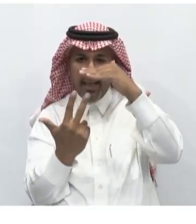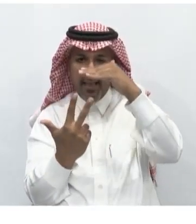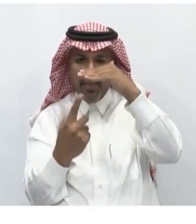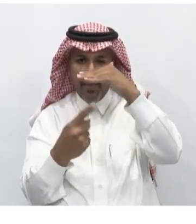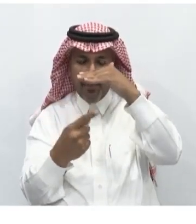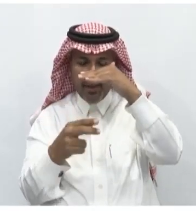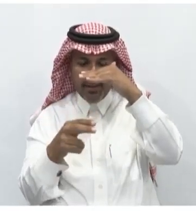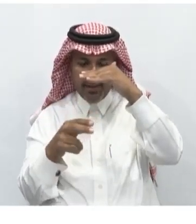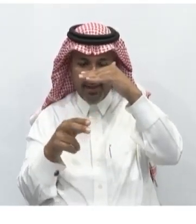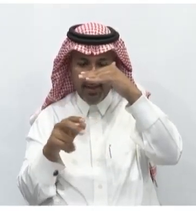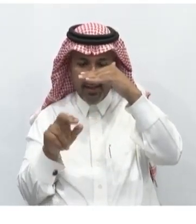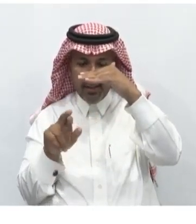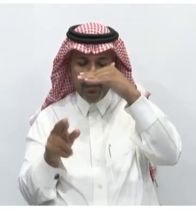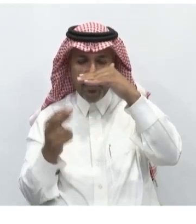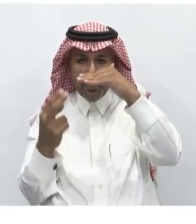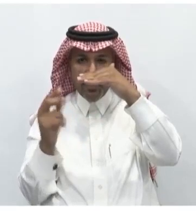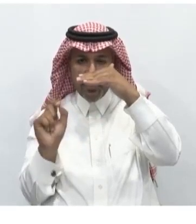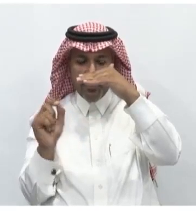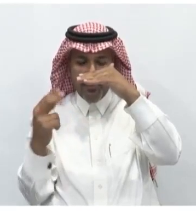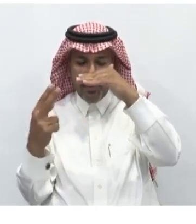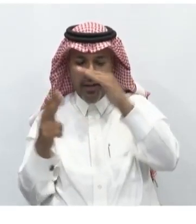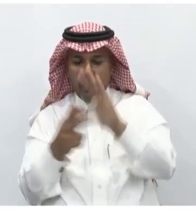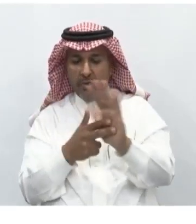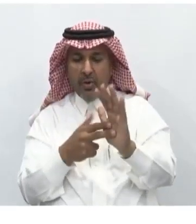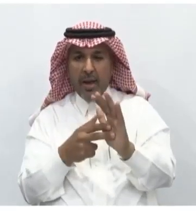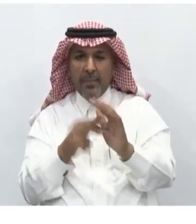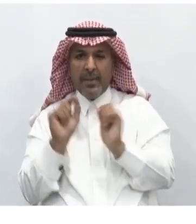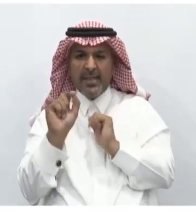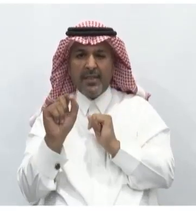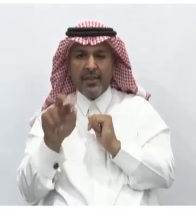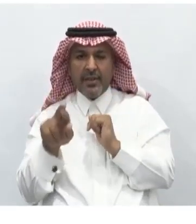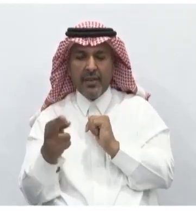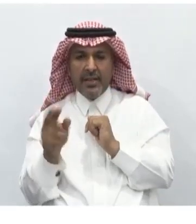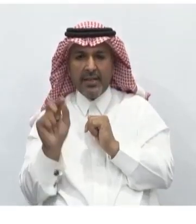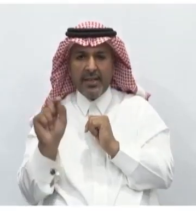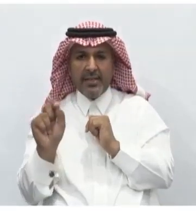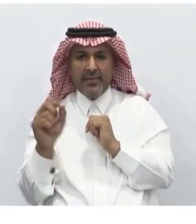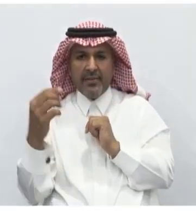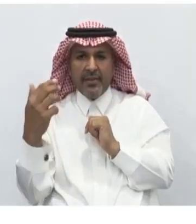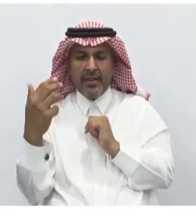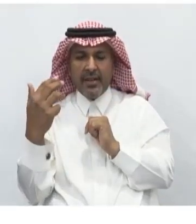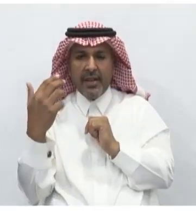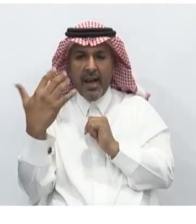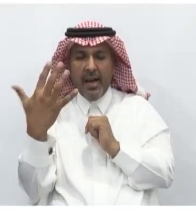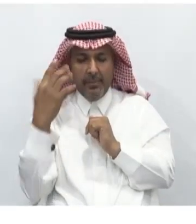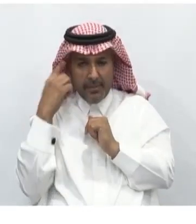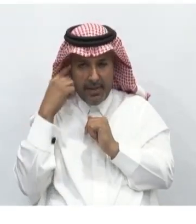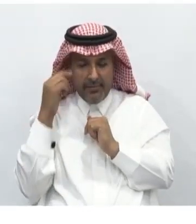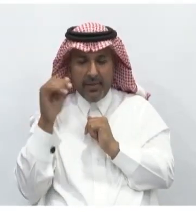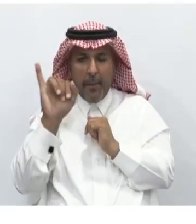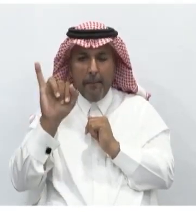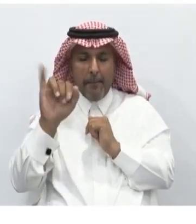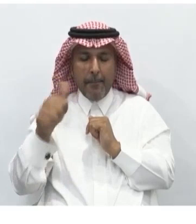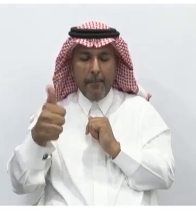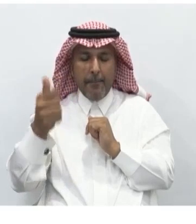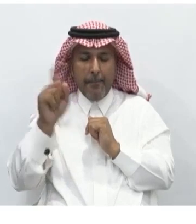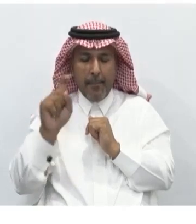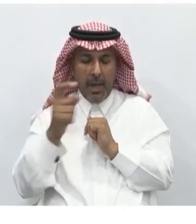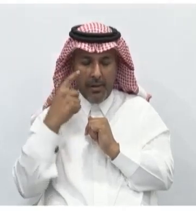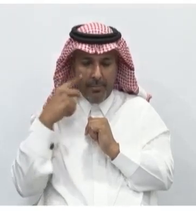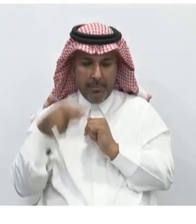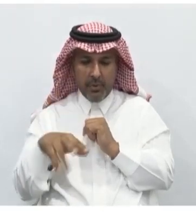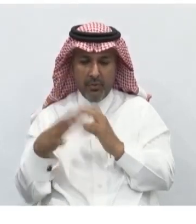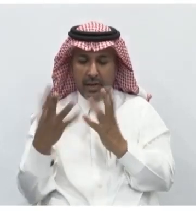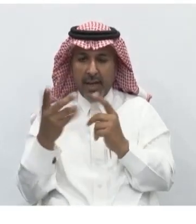0.05 مول من الماء. كيف سأستعمل هاتين الصيغة هاتين النتيجتين